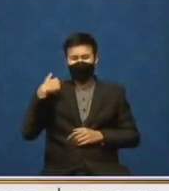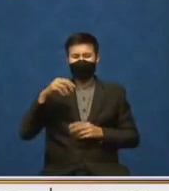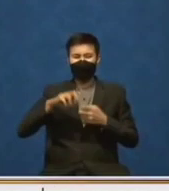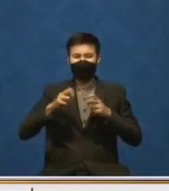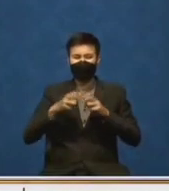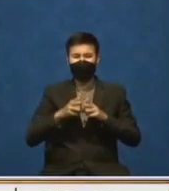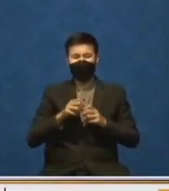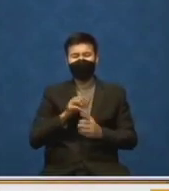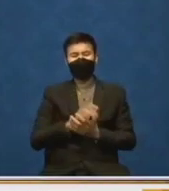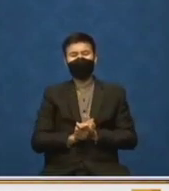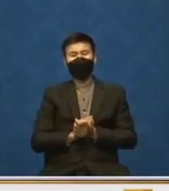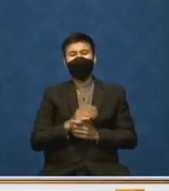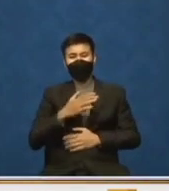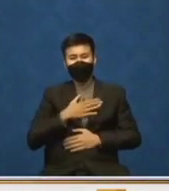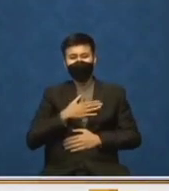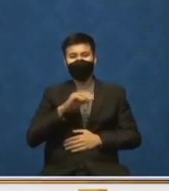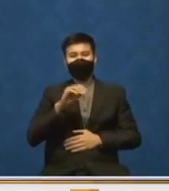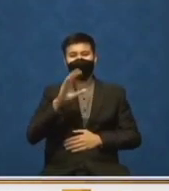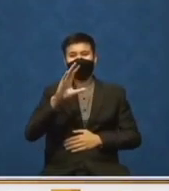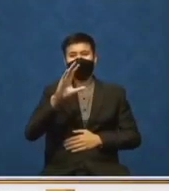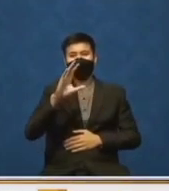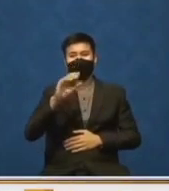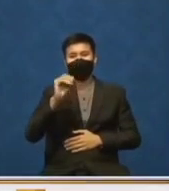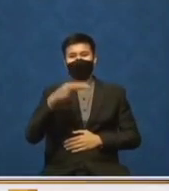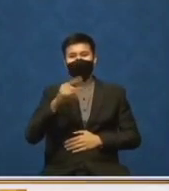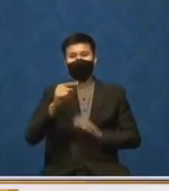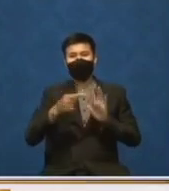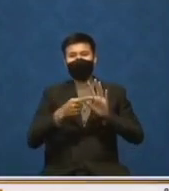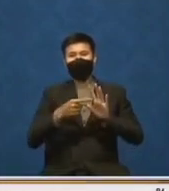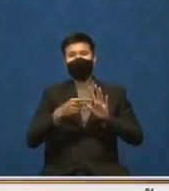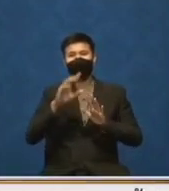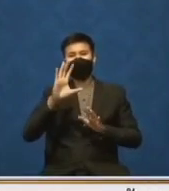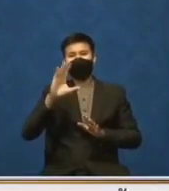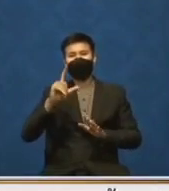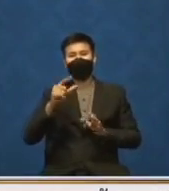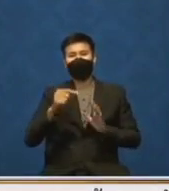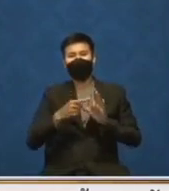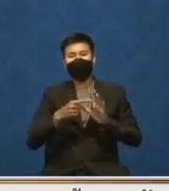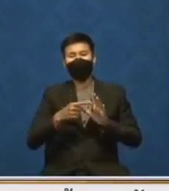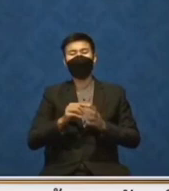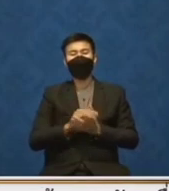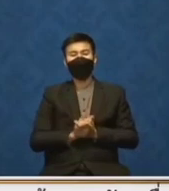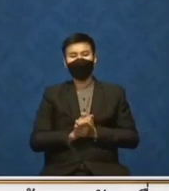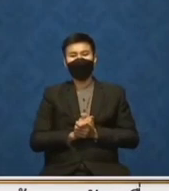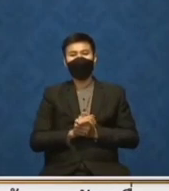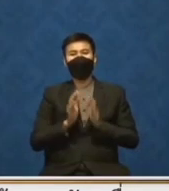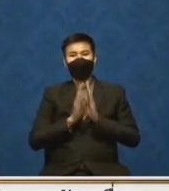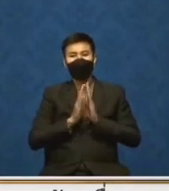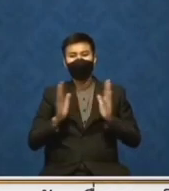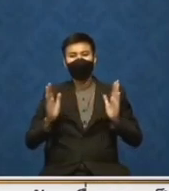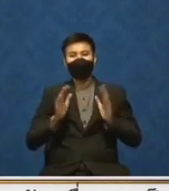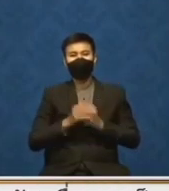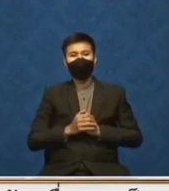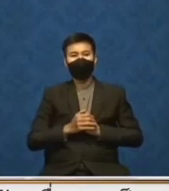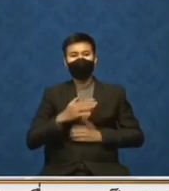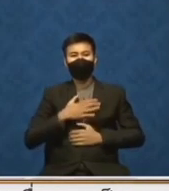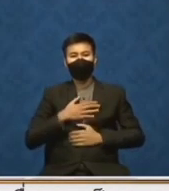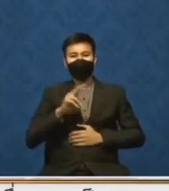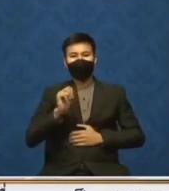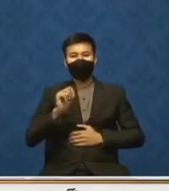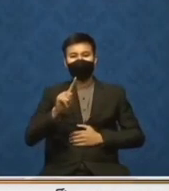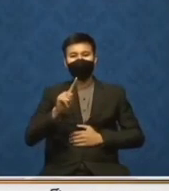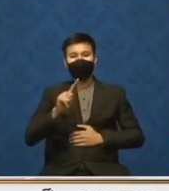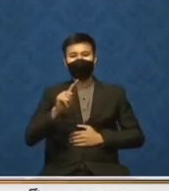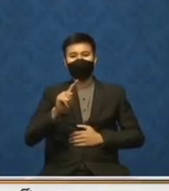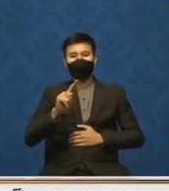ผมธาราไทยเศรษฐ์ครับพรรคภูมิใจไทยครับผมต้นต่อไปก็เท่ากับทานครับผมณัฐวุฒิประเสริฐสุวรรณ